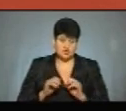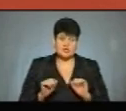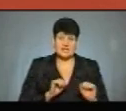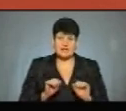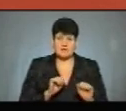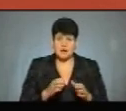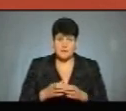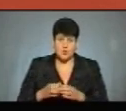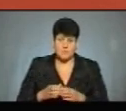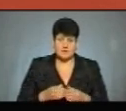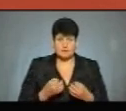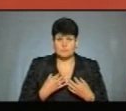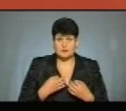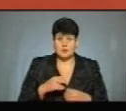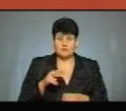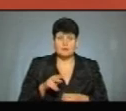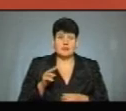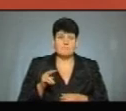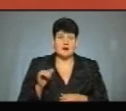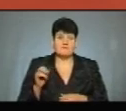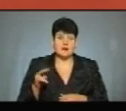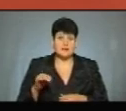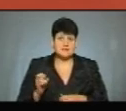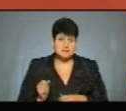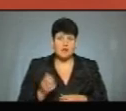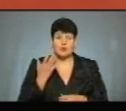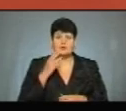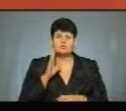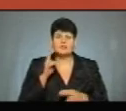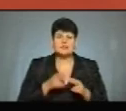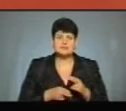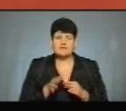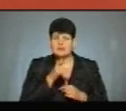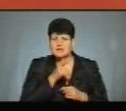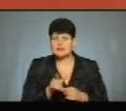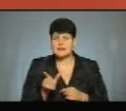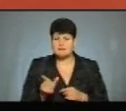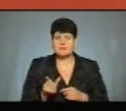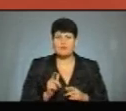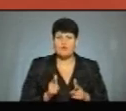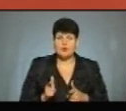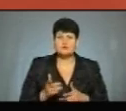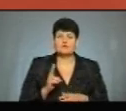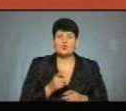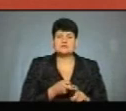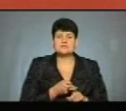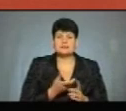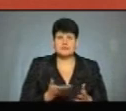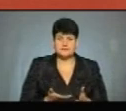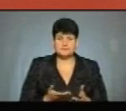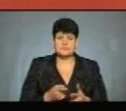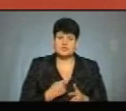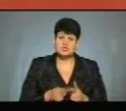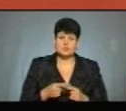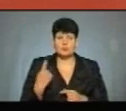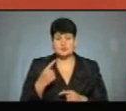керівниками громад, як нам розповіла Людмила Павлінська. Коли має бути певний кінцевий термін оцього погодження і від кого залежить? І, власне, чи від